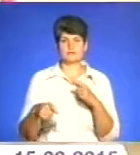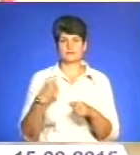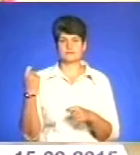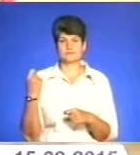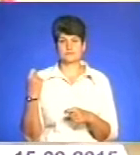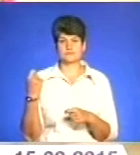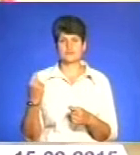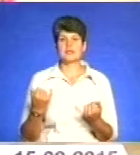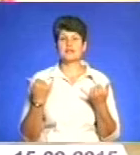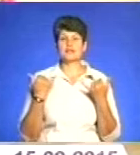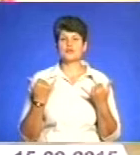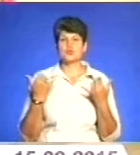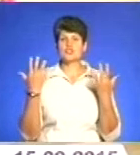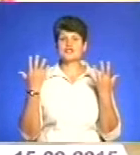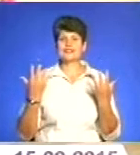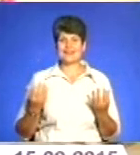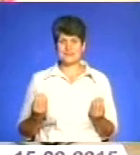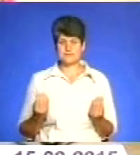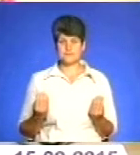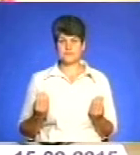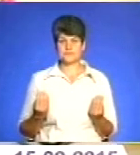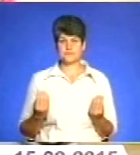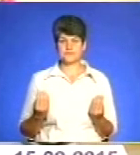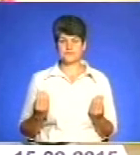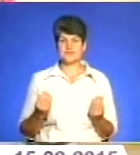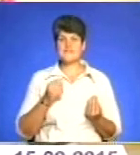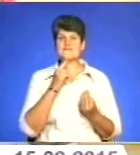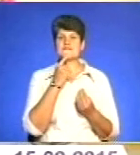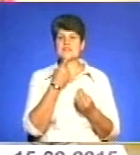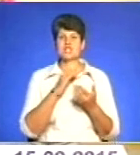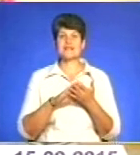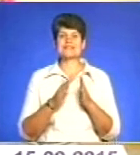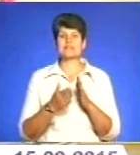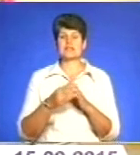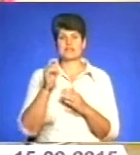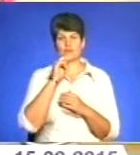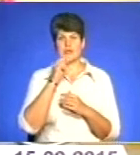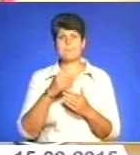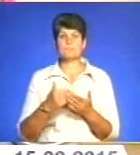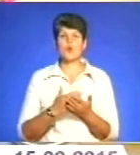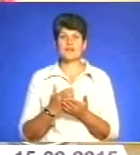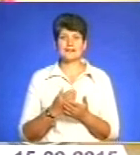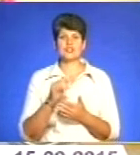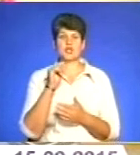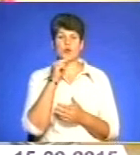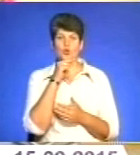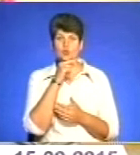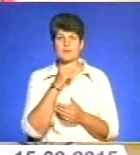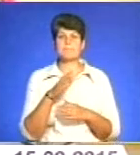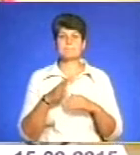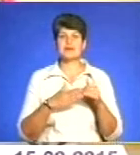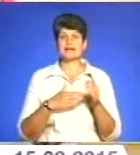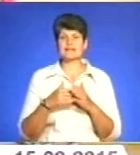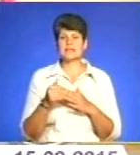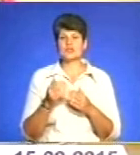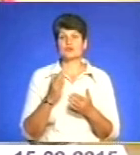проявів. На сьогоднішній день важка ситуація в країні і політична, і економічна, і практично